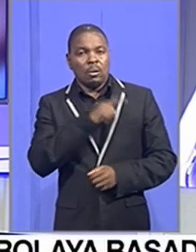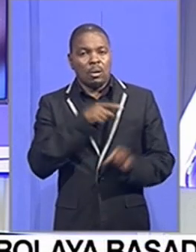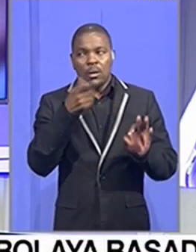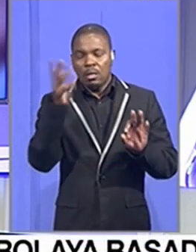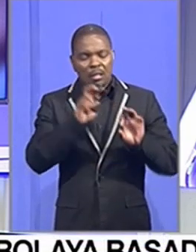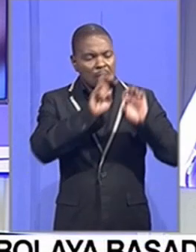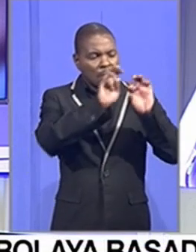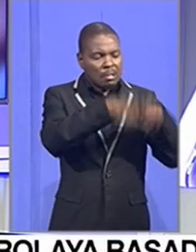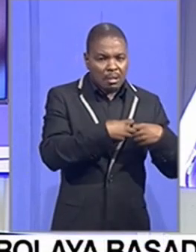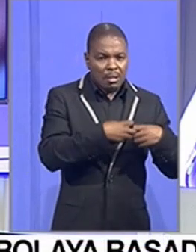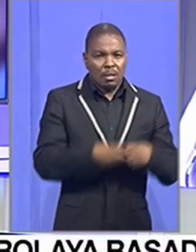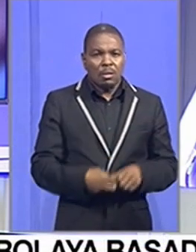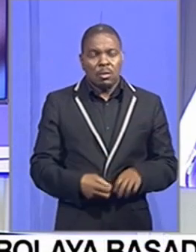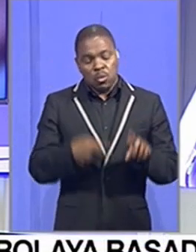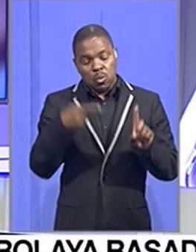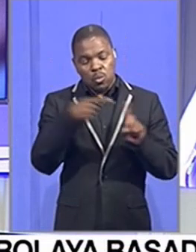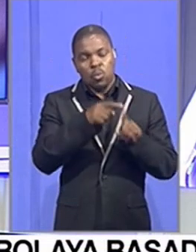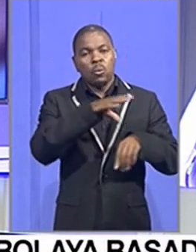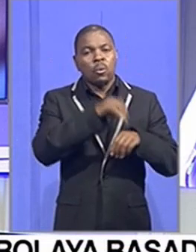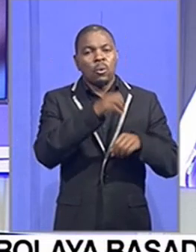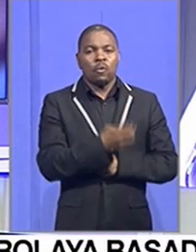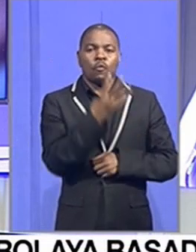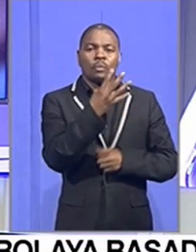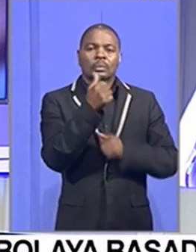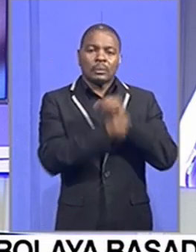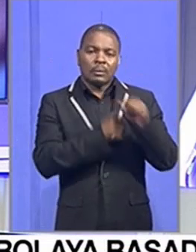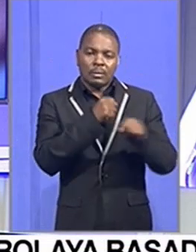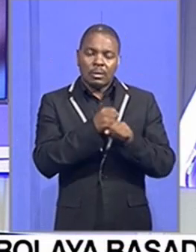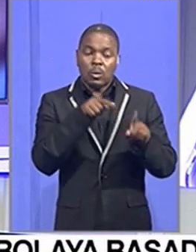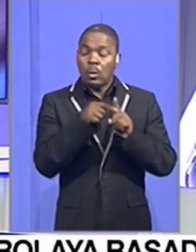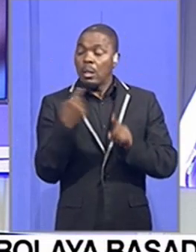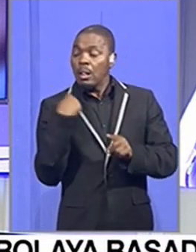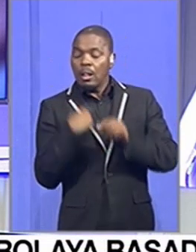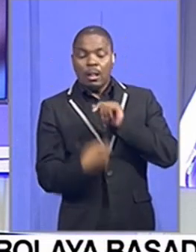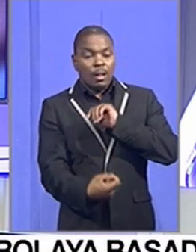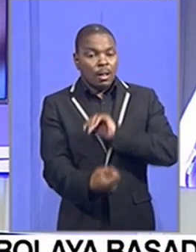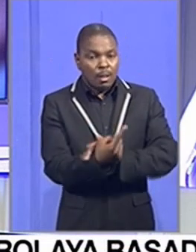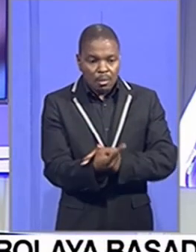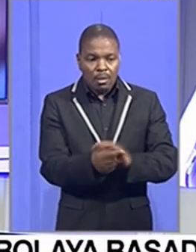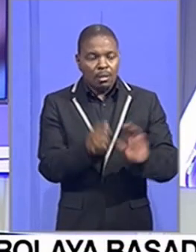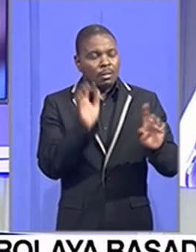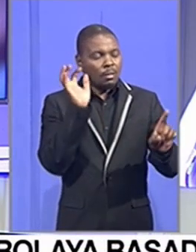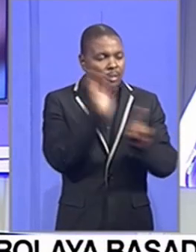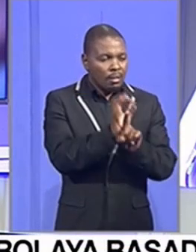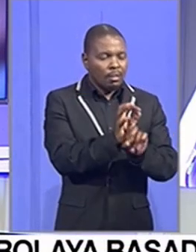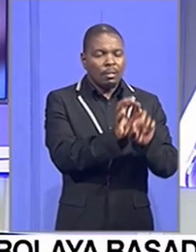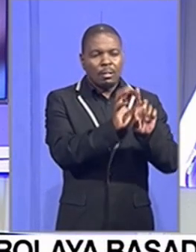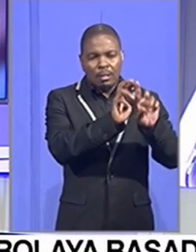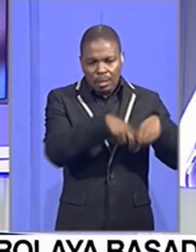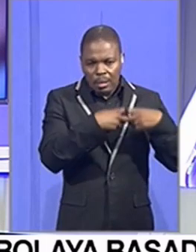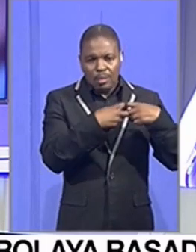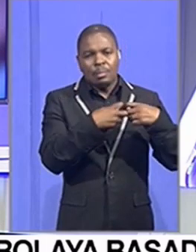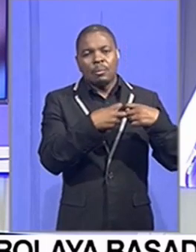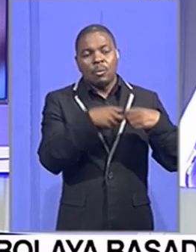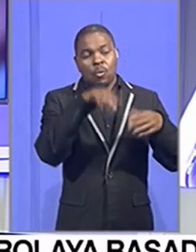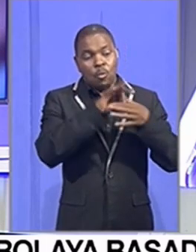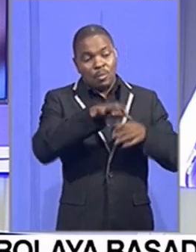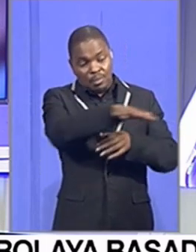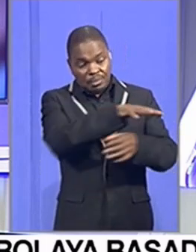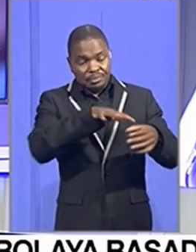gagwe. Khomotso wa mengwaga e 46 ke motswasetlhabelo wa beale wa molokoloko wa ditiragalo tša go kata le go bolawa ga basadi motseng